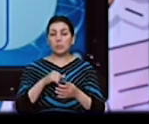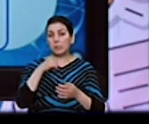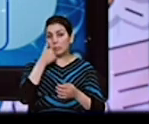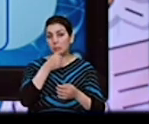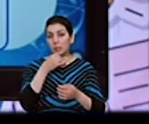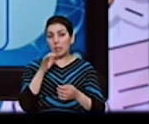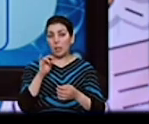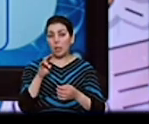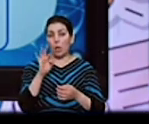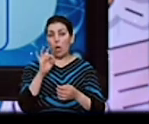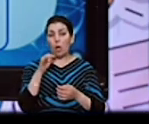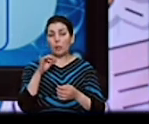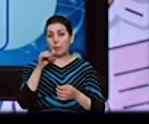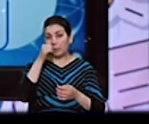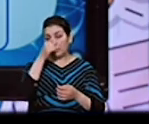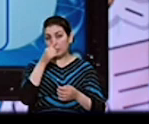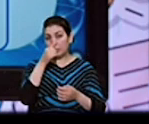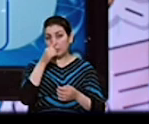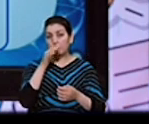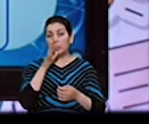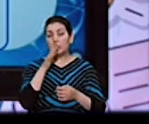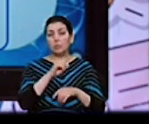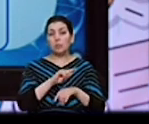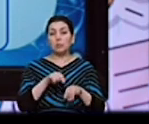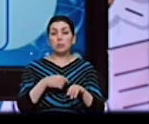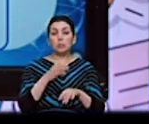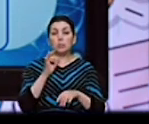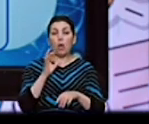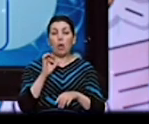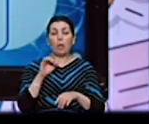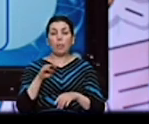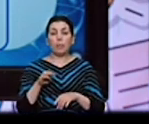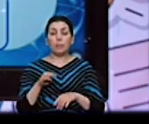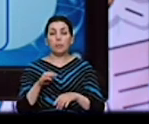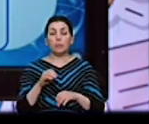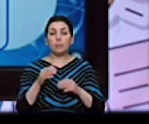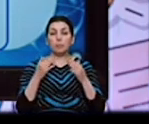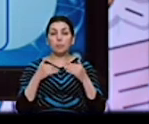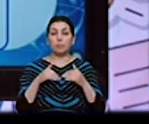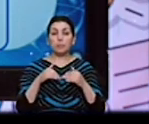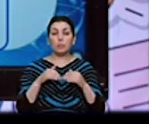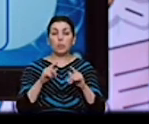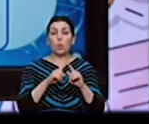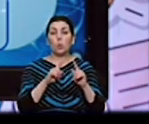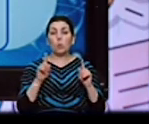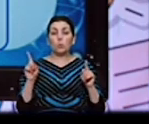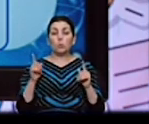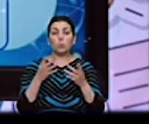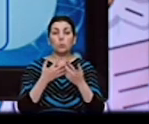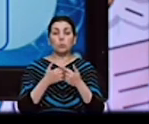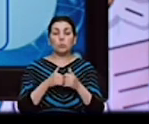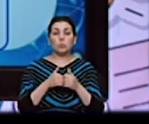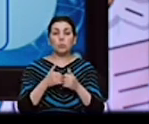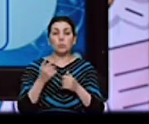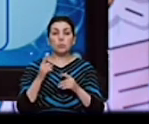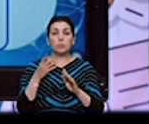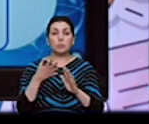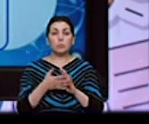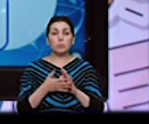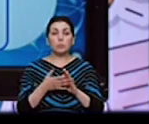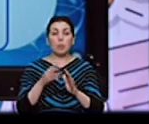Yil, oy hamda soat. To'g'rimi? Keyingisi uzunlik o'lchov birliklaridan